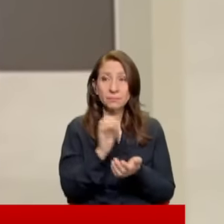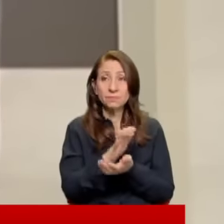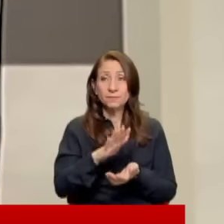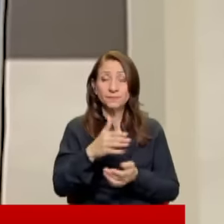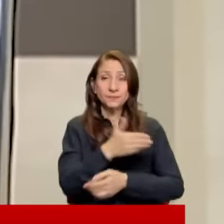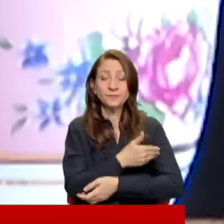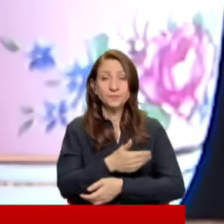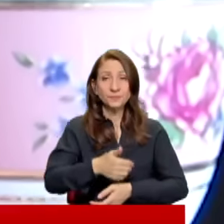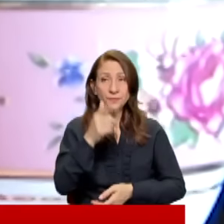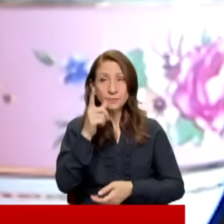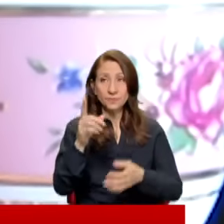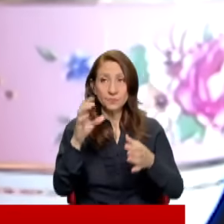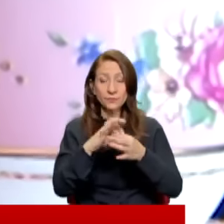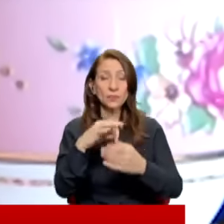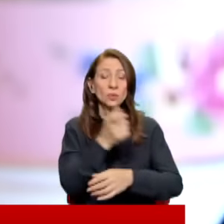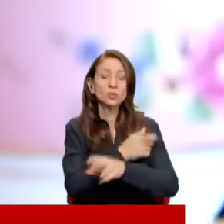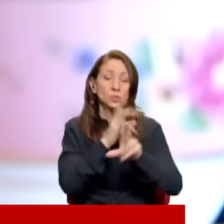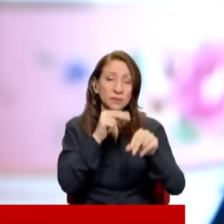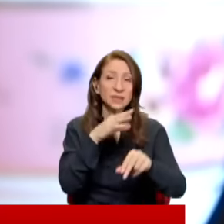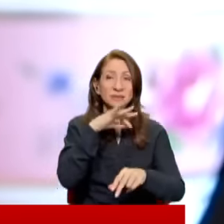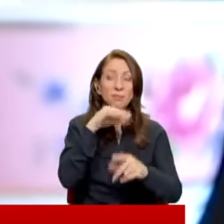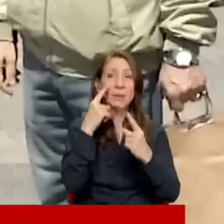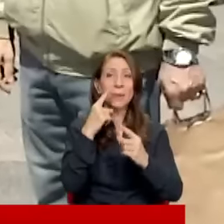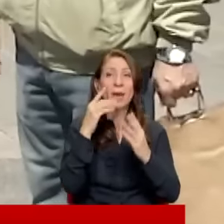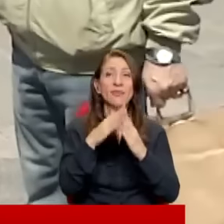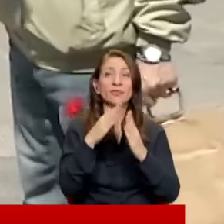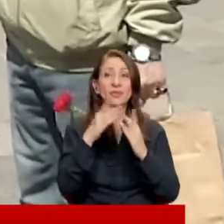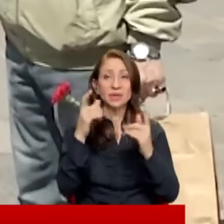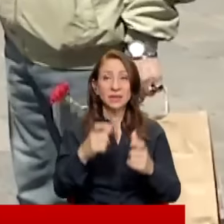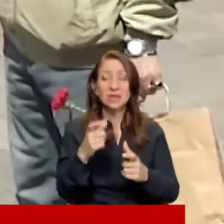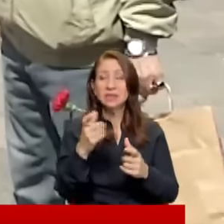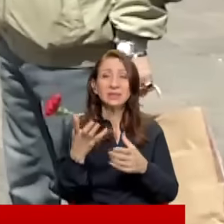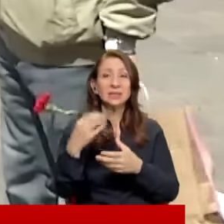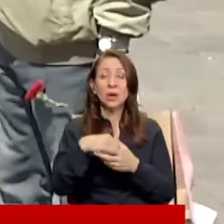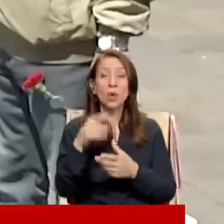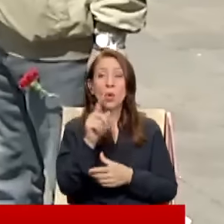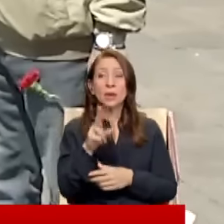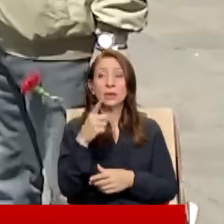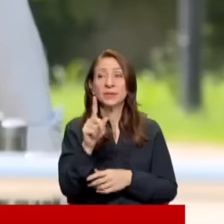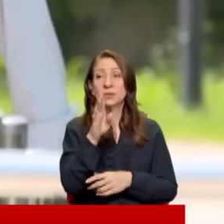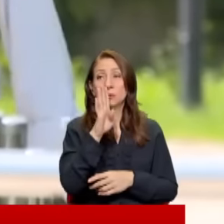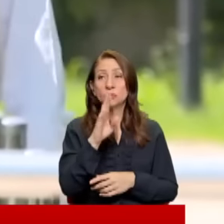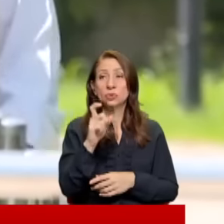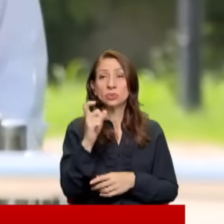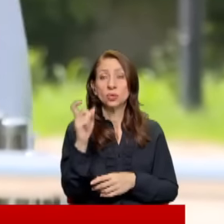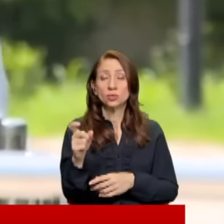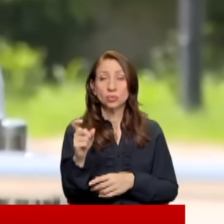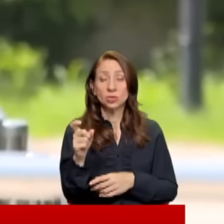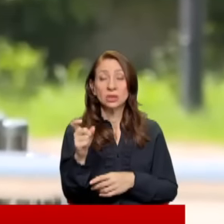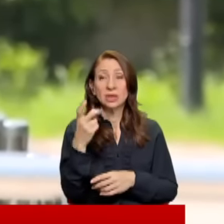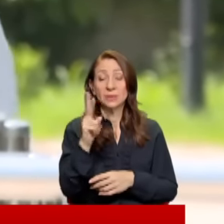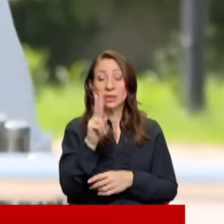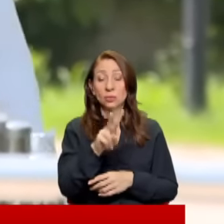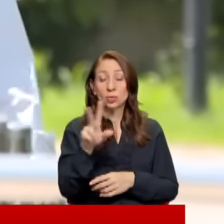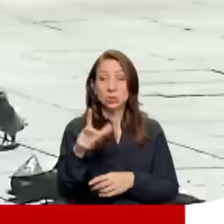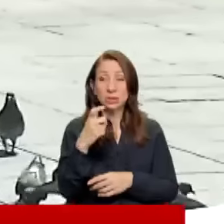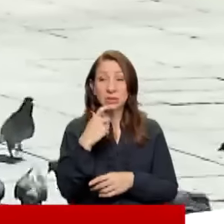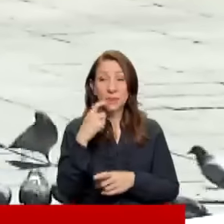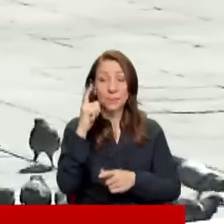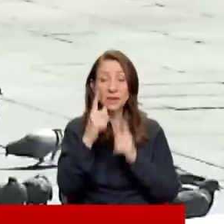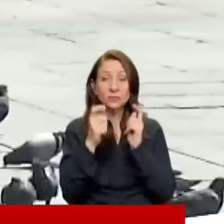Sosyal Hizmetler Bakanlığı'na bağlı huzurevi ve yaşlı Bakımevi merkezlerinin kapasitesi 1749 2023